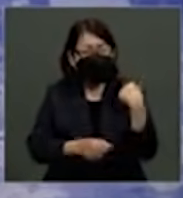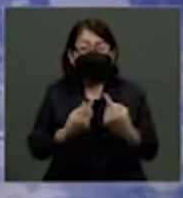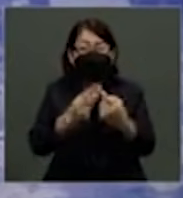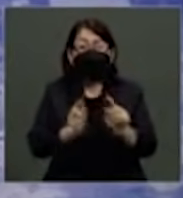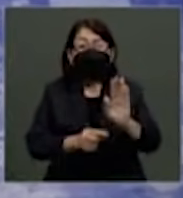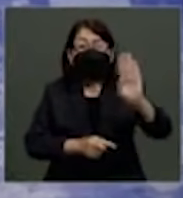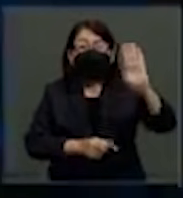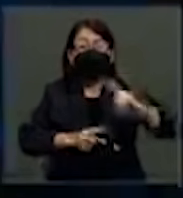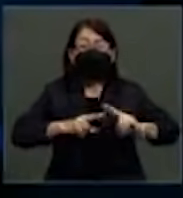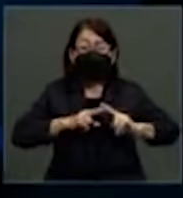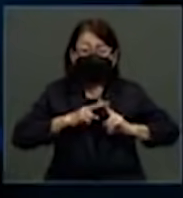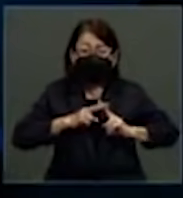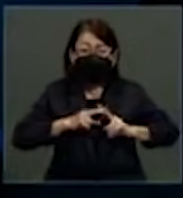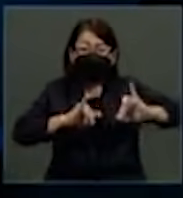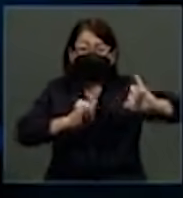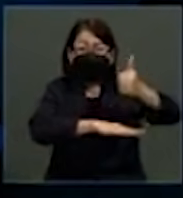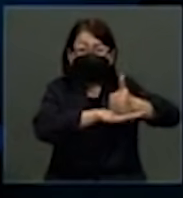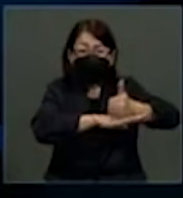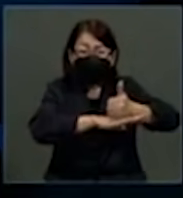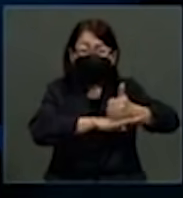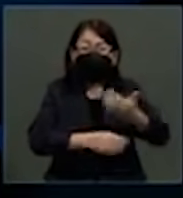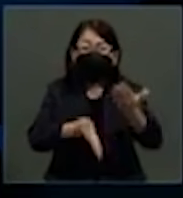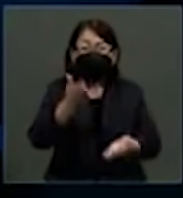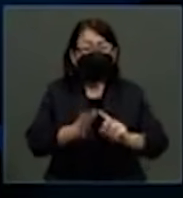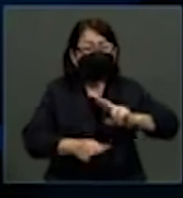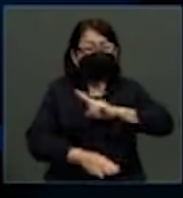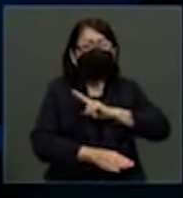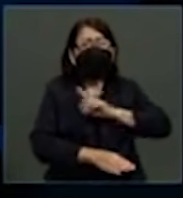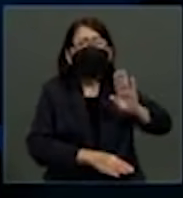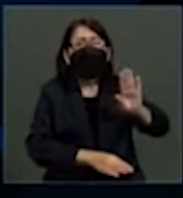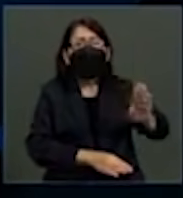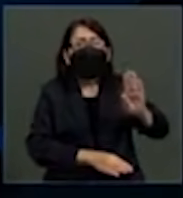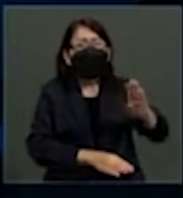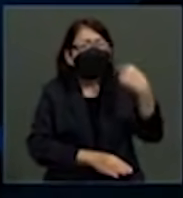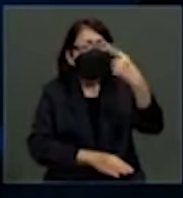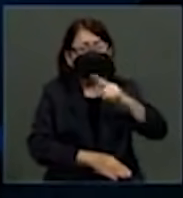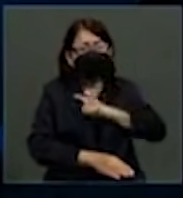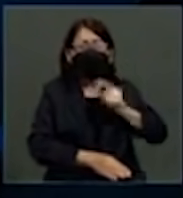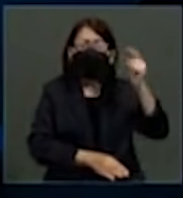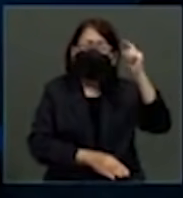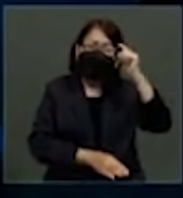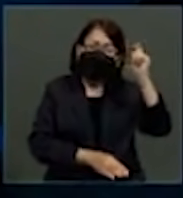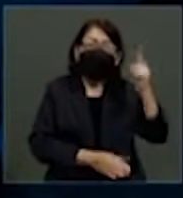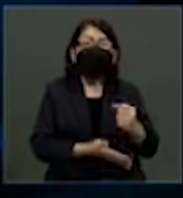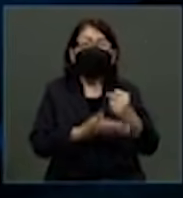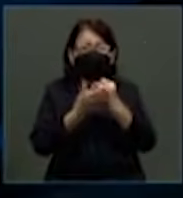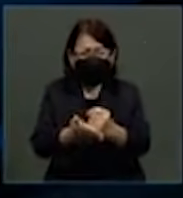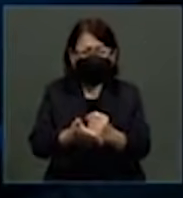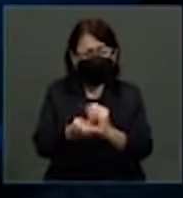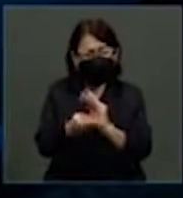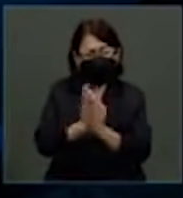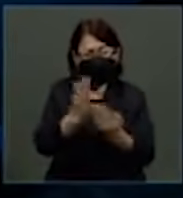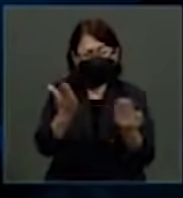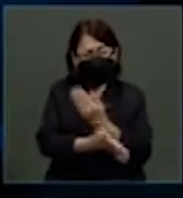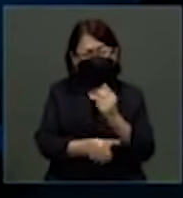กระทบต่อการบริการภาคของประชาชนนะครับสำหรับการปฏิบัติงานของภาคเอกชนให้เจ้าของกิจการผู้ประกอบ